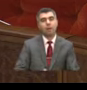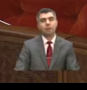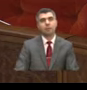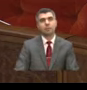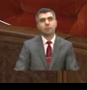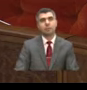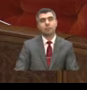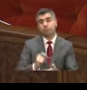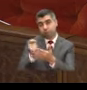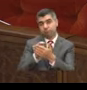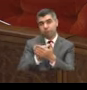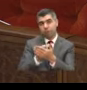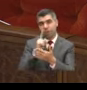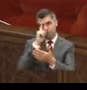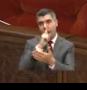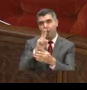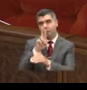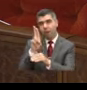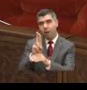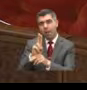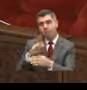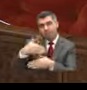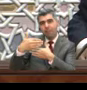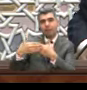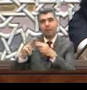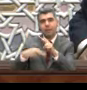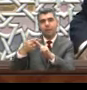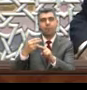الأخ أنا سجلتها وإن شاء الله غادي نضرب فيها. شكرا لكم. شكرا السيد الوزير.